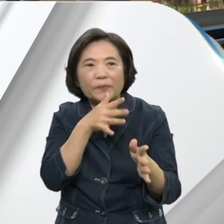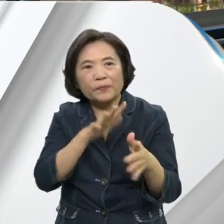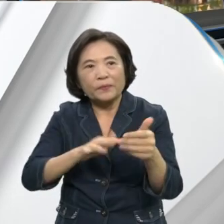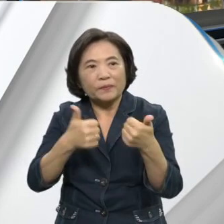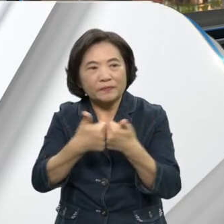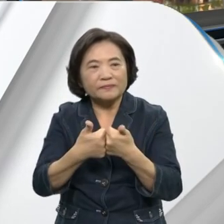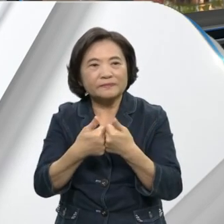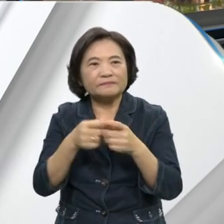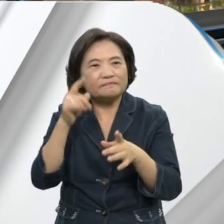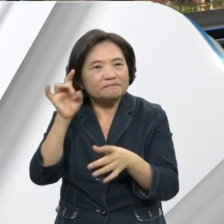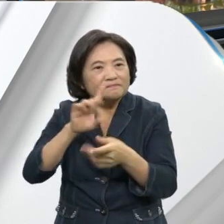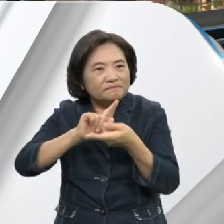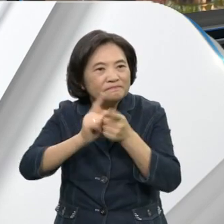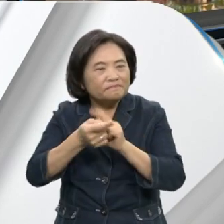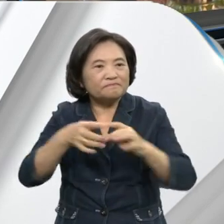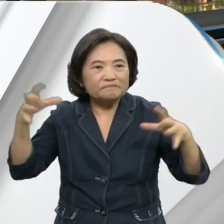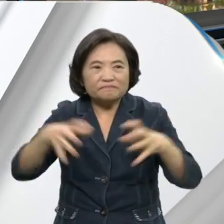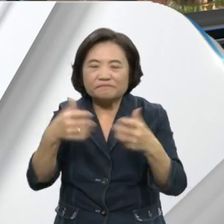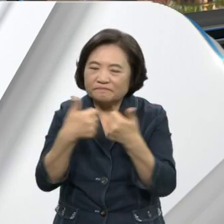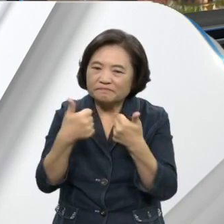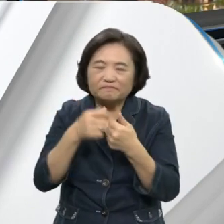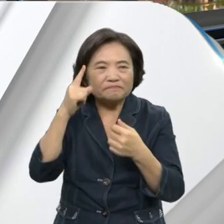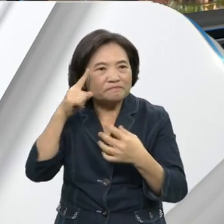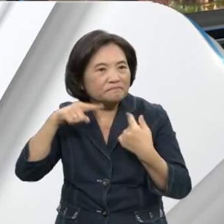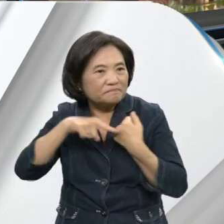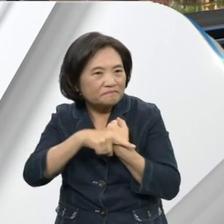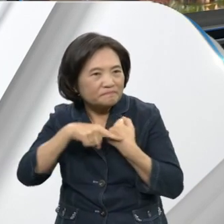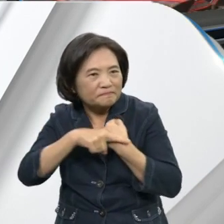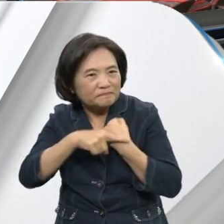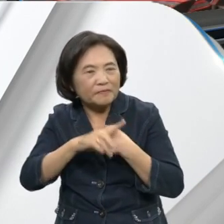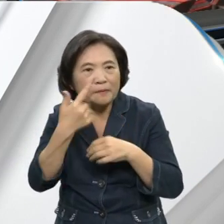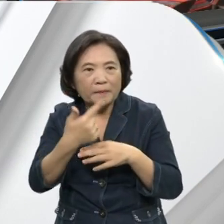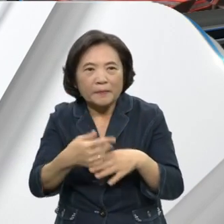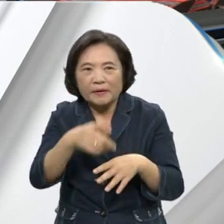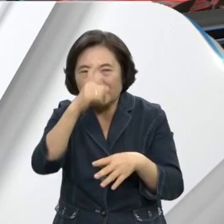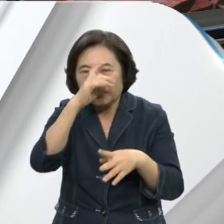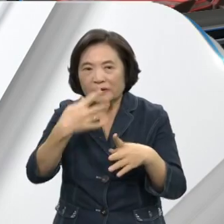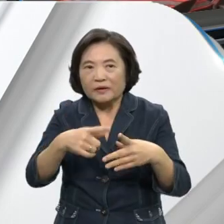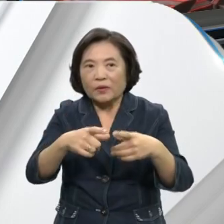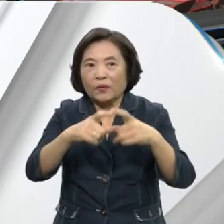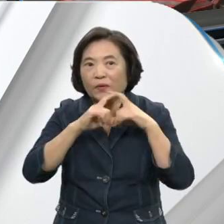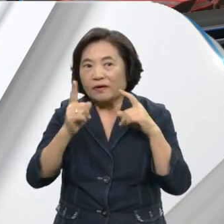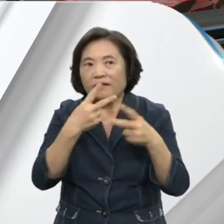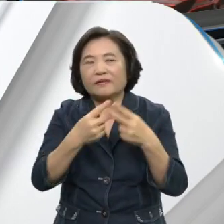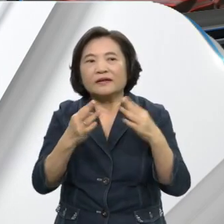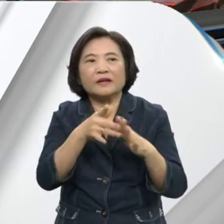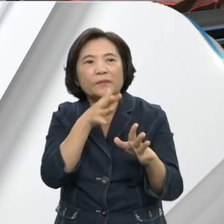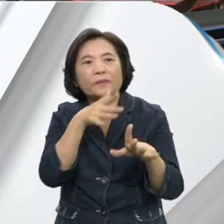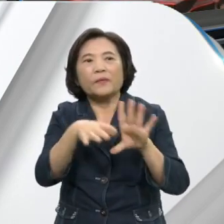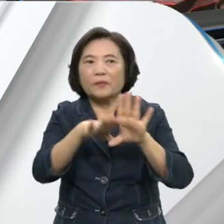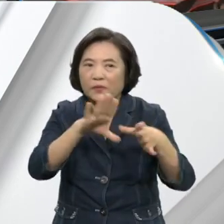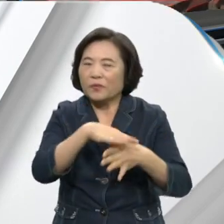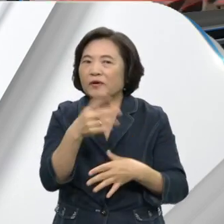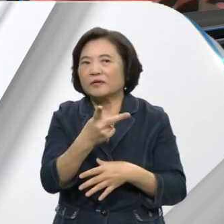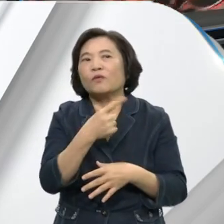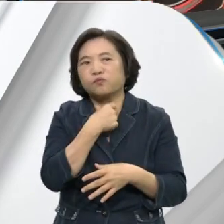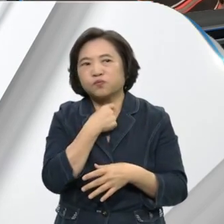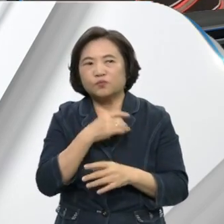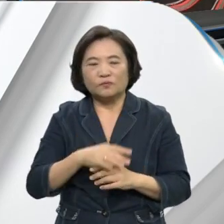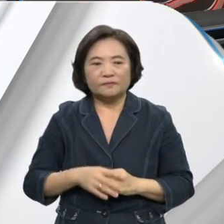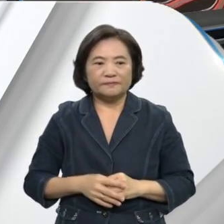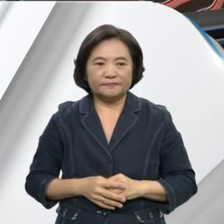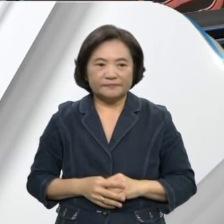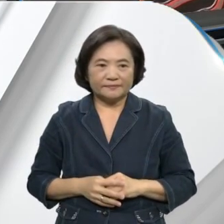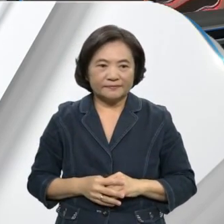行卫生会，因为透过卫生会大家共同来想，让办清除为模特系客家文化的理